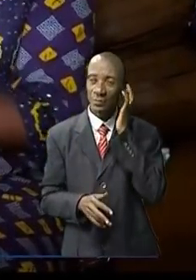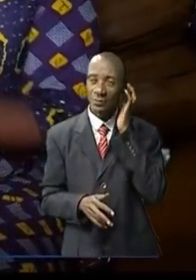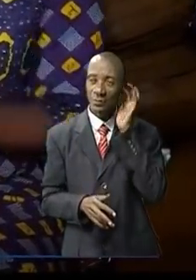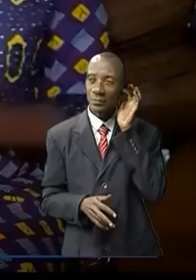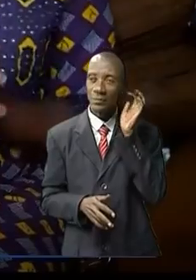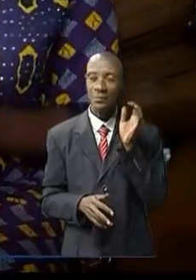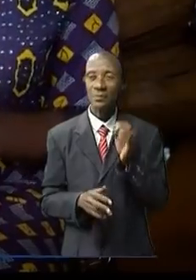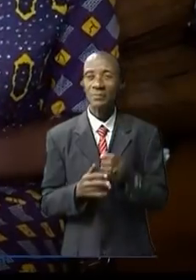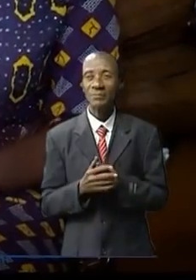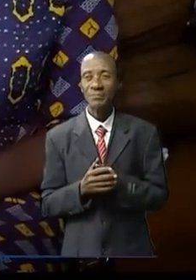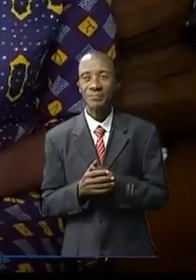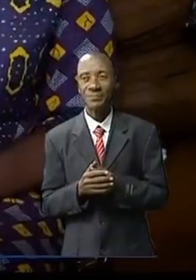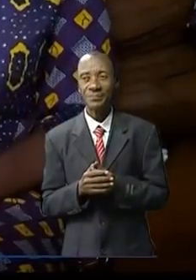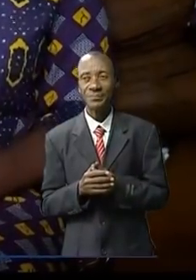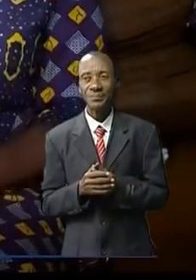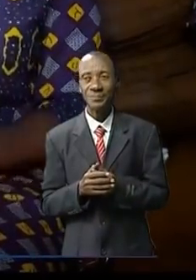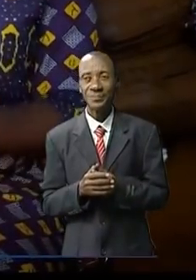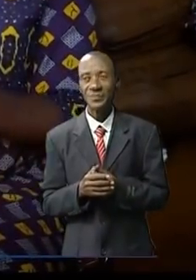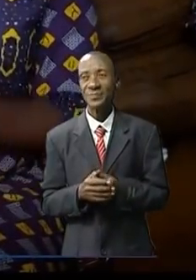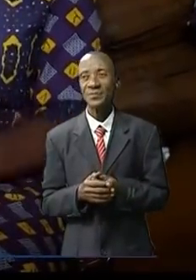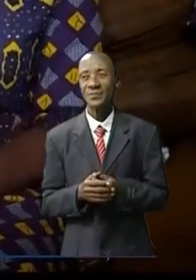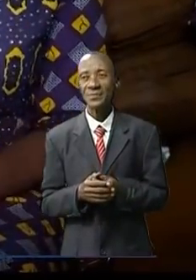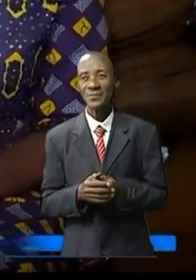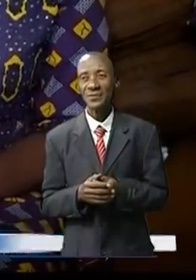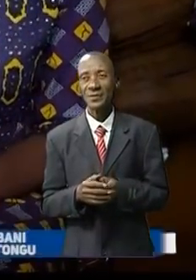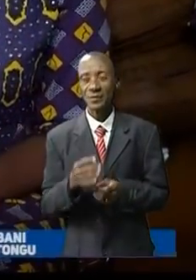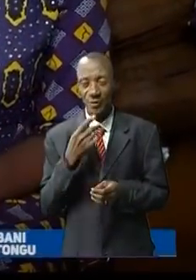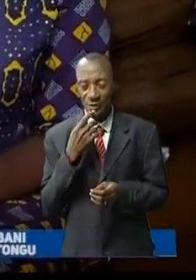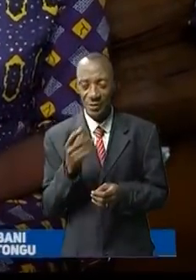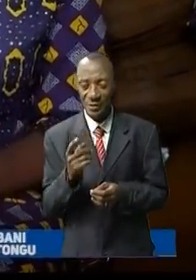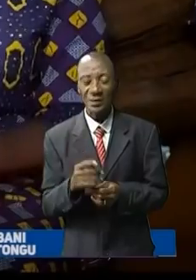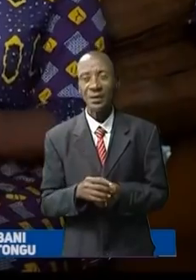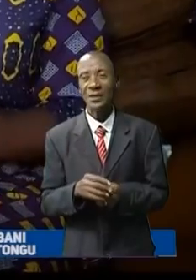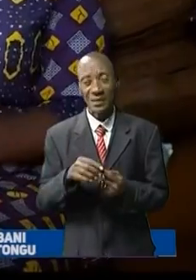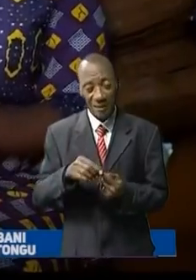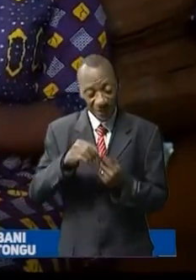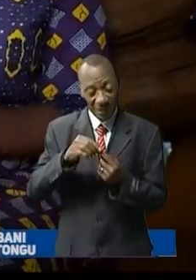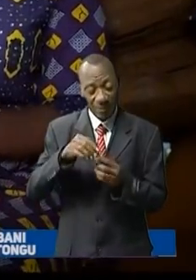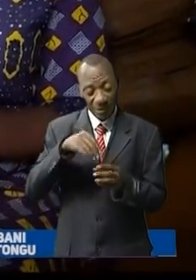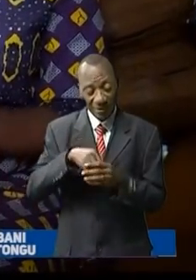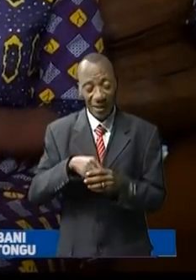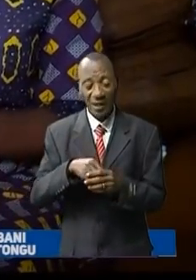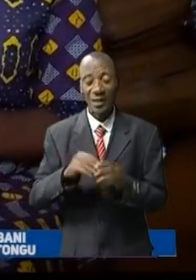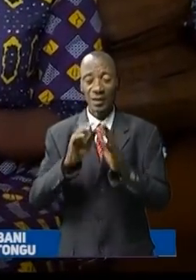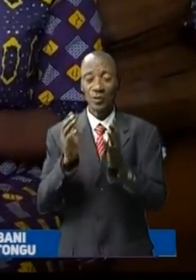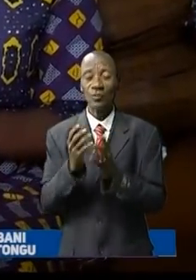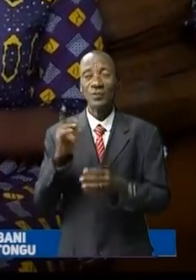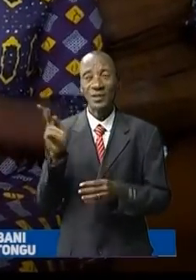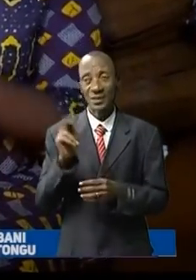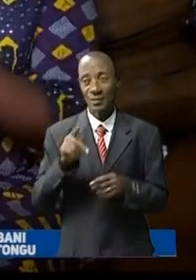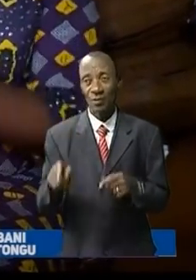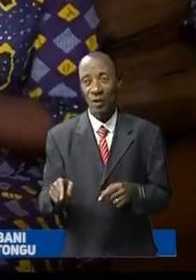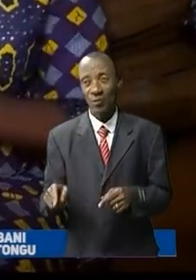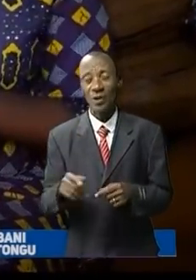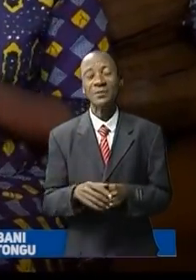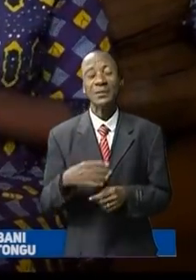Que le bourgmestre et la police fassent leur travail de nous sécuriser. tango papa bourgmestre